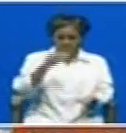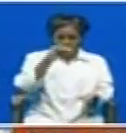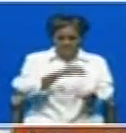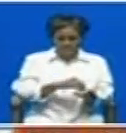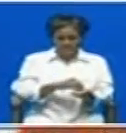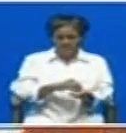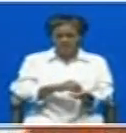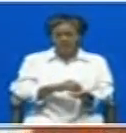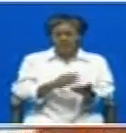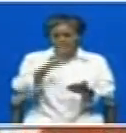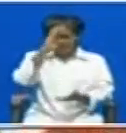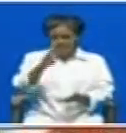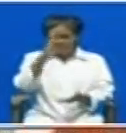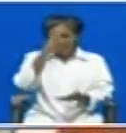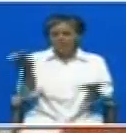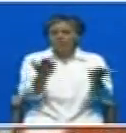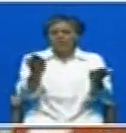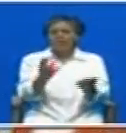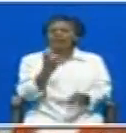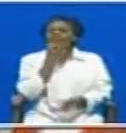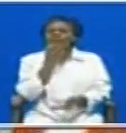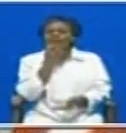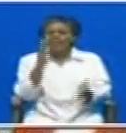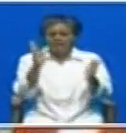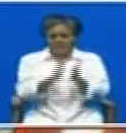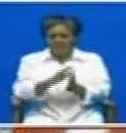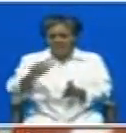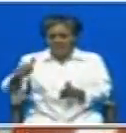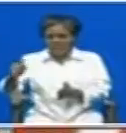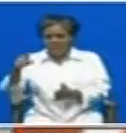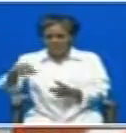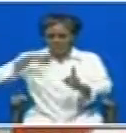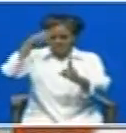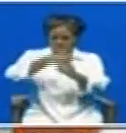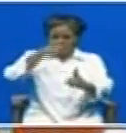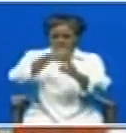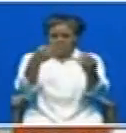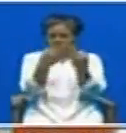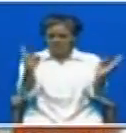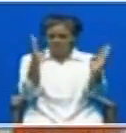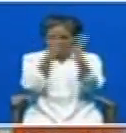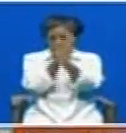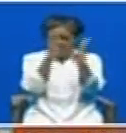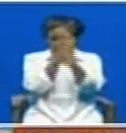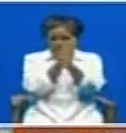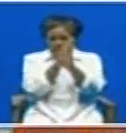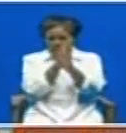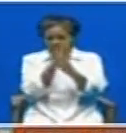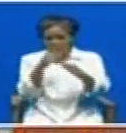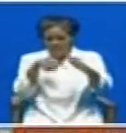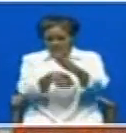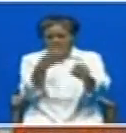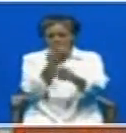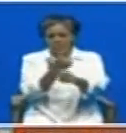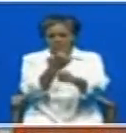katika sehemu yetu ya Kila jumapili yako Wapi mzee joma kenyata pamoja na wenzake waliopigania uhuru walijificha katika mapango yalioko chini Ya